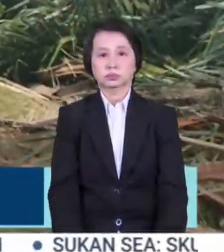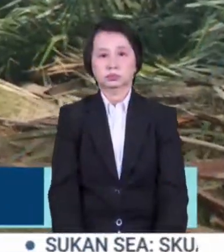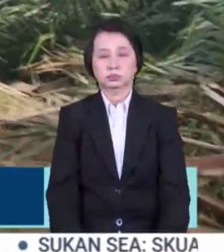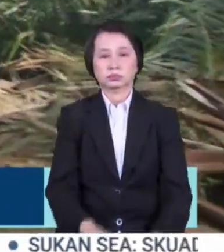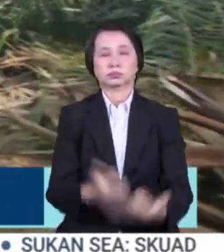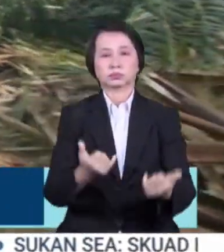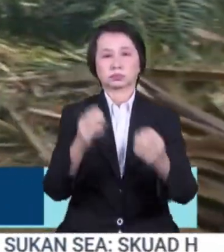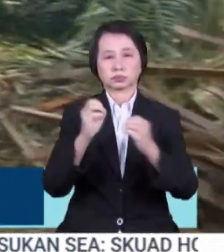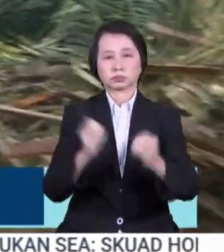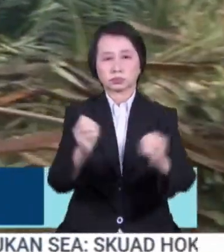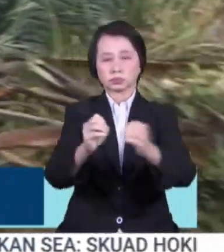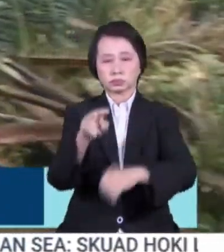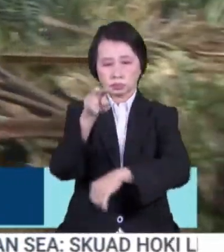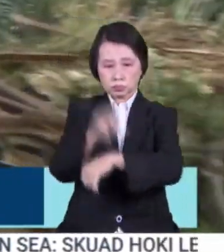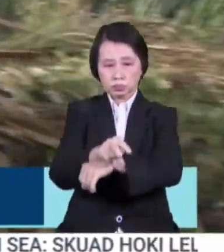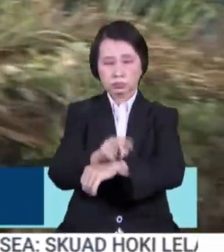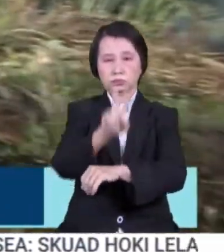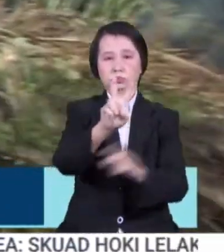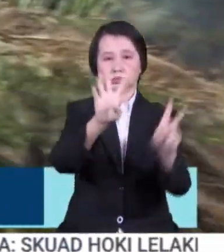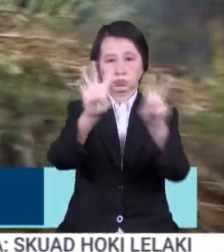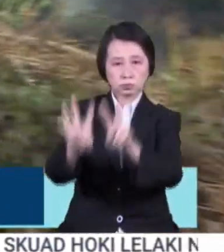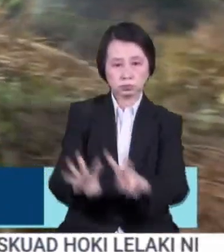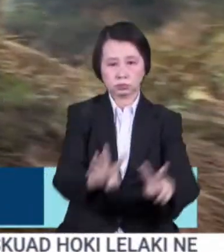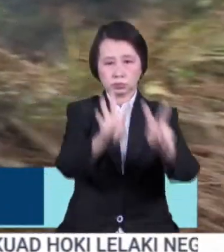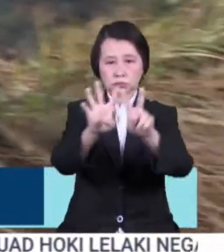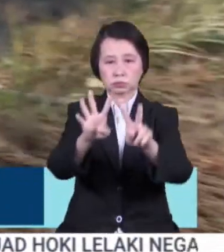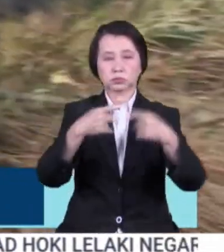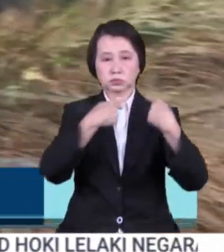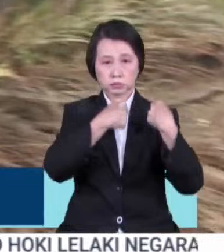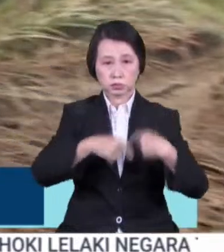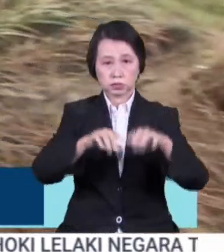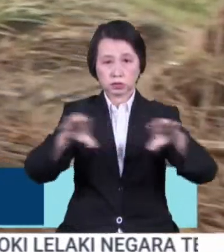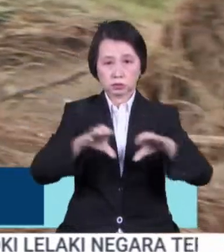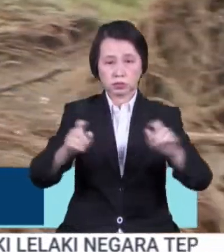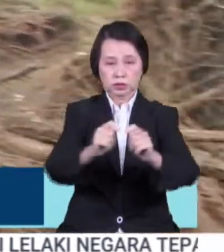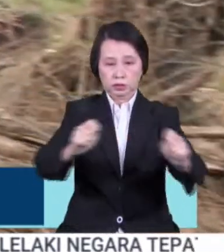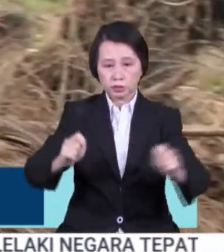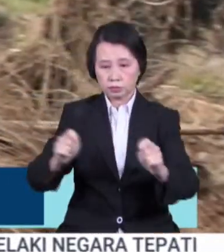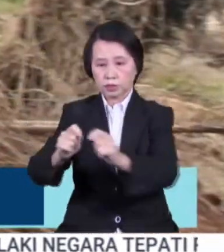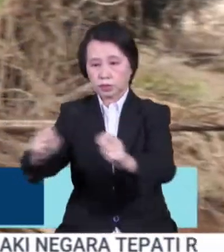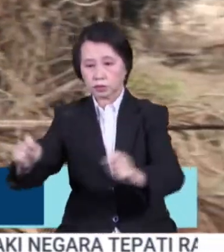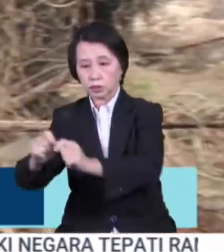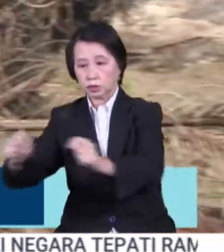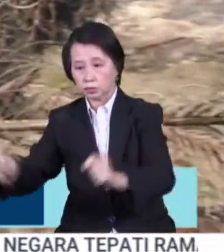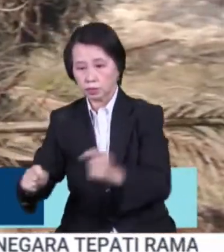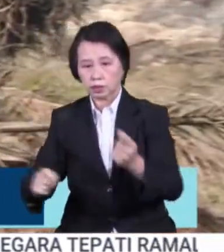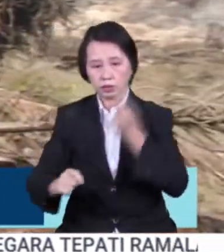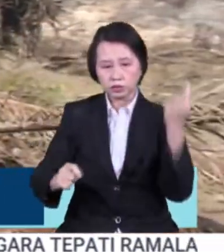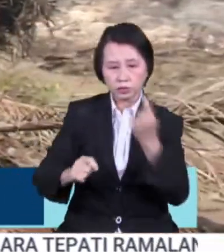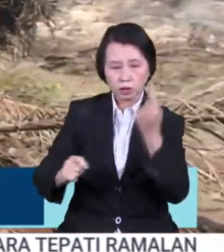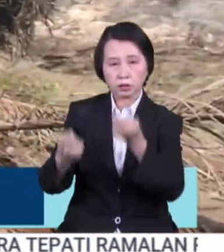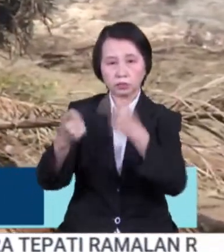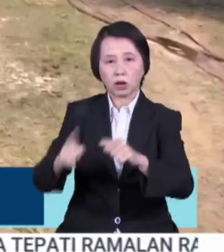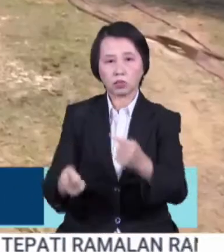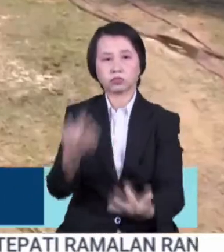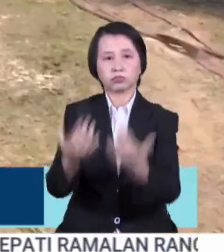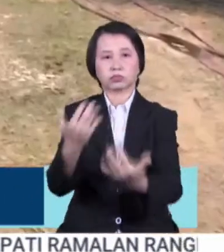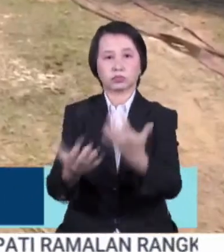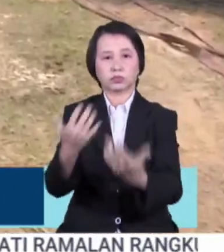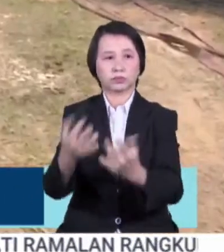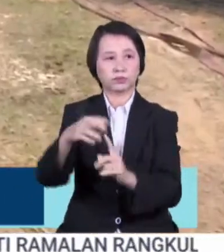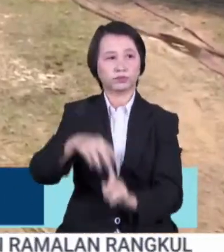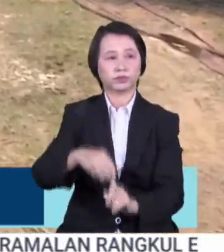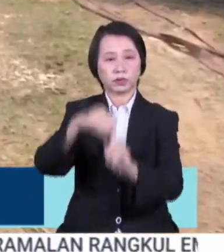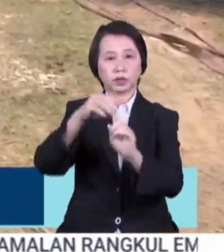Selain itu, operasi pemantauan 24 jam juga sedang dilaksana di lokasi-lokasi yang sering berlaku kebakaran.